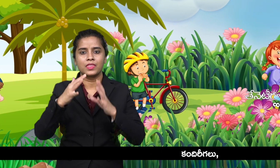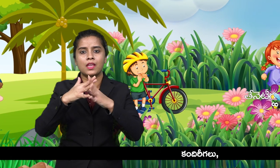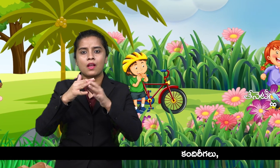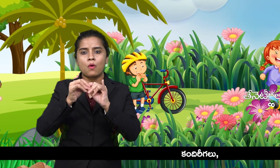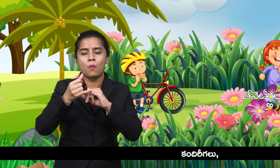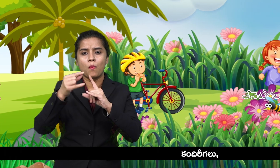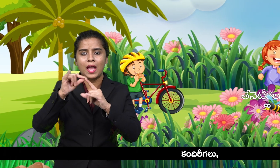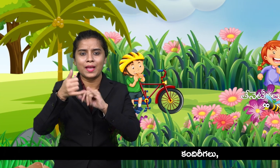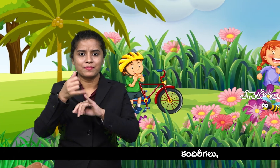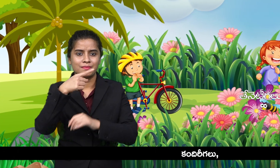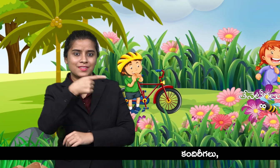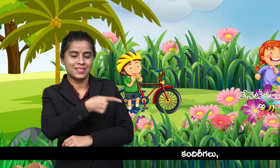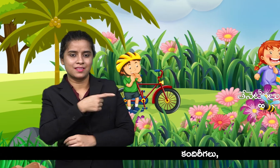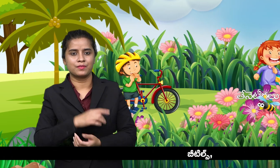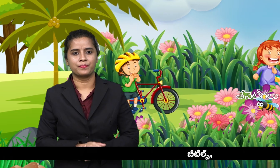కందిరీగలు,